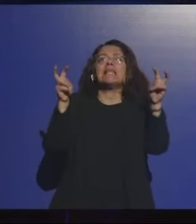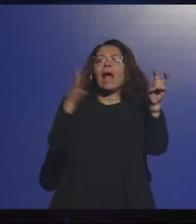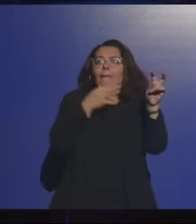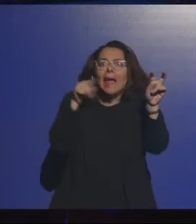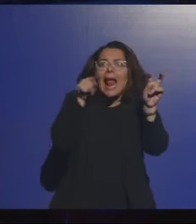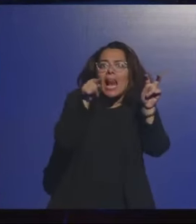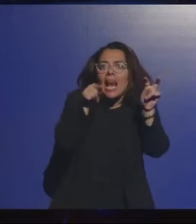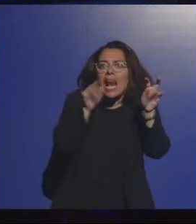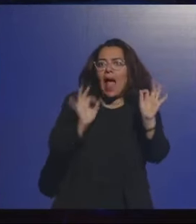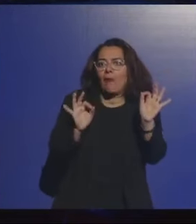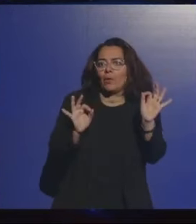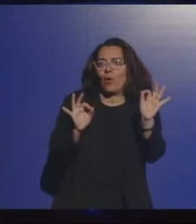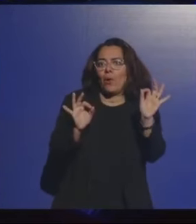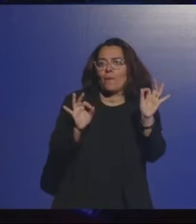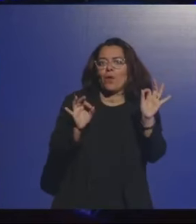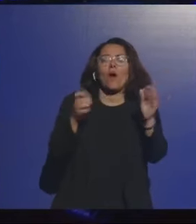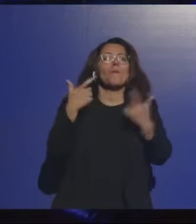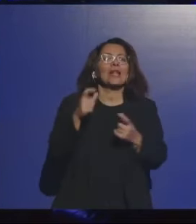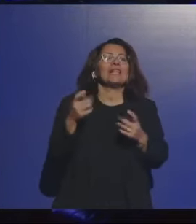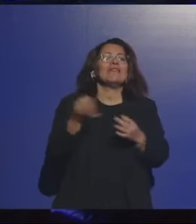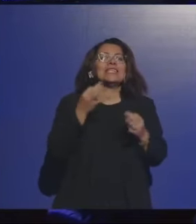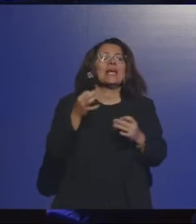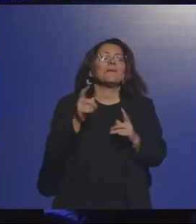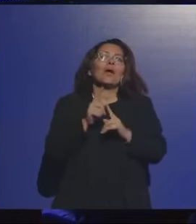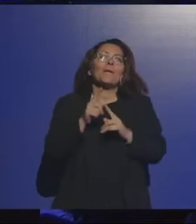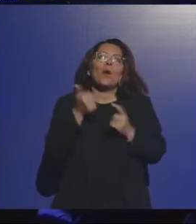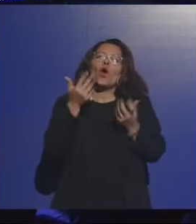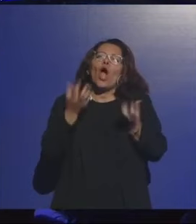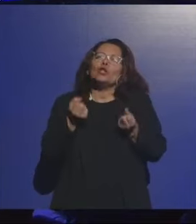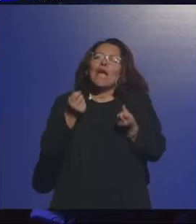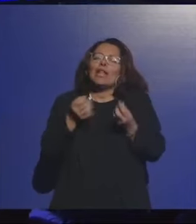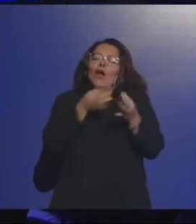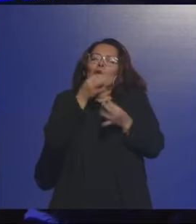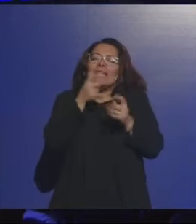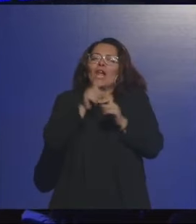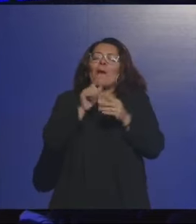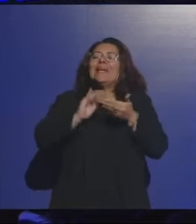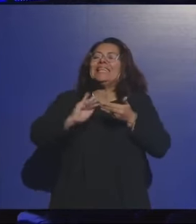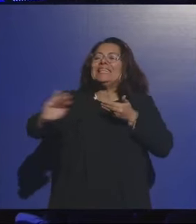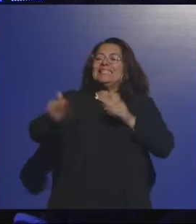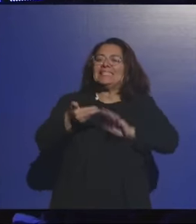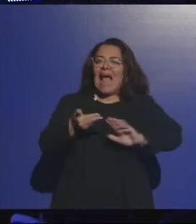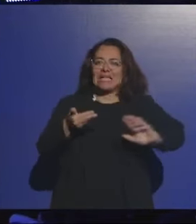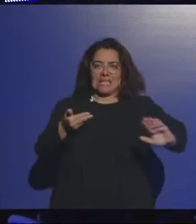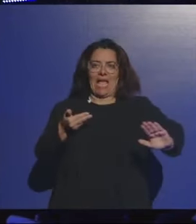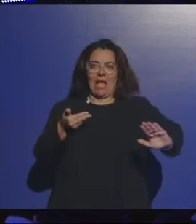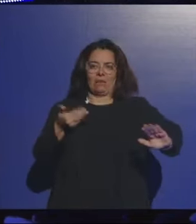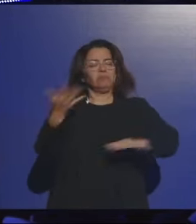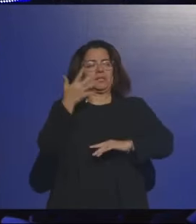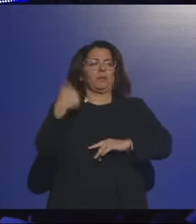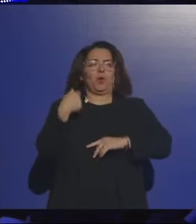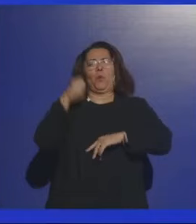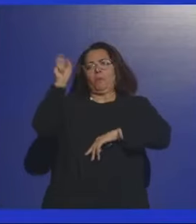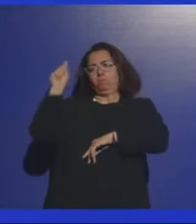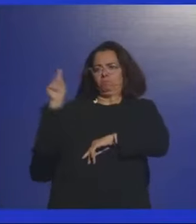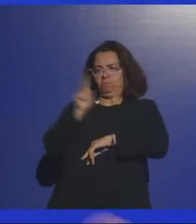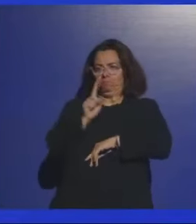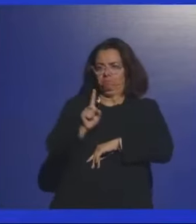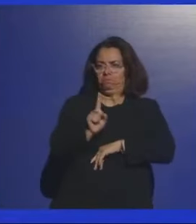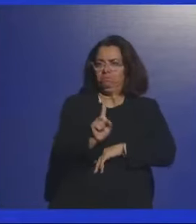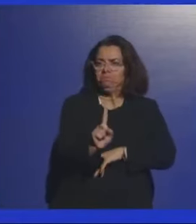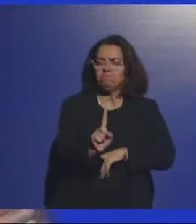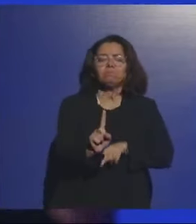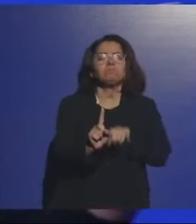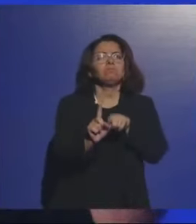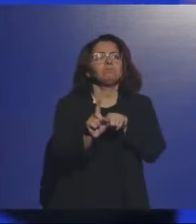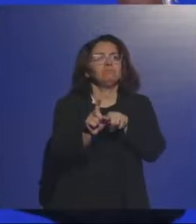un po' particolare perché è un concetto di distanze se io scendo in mezzo a voi vedrò una